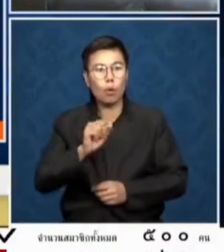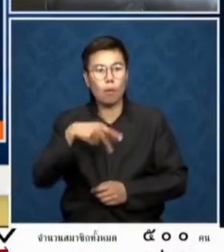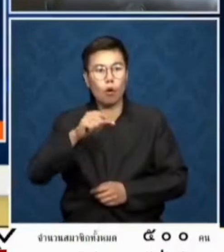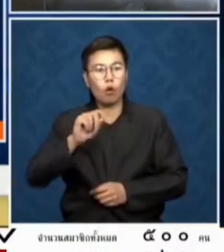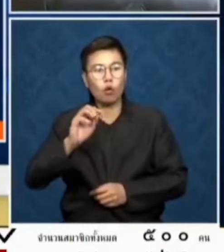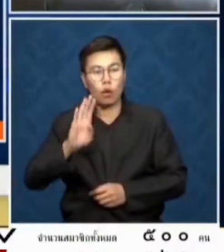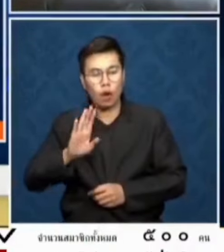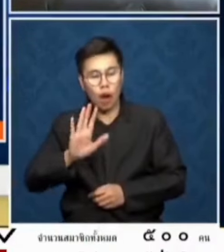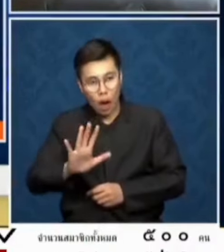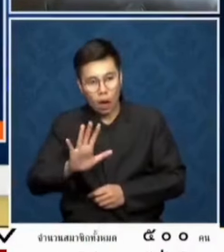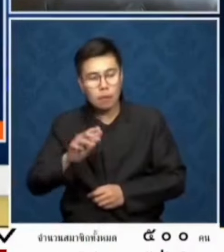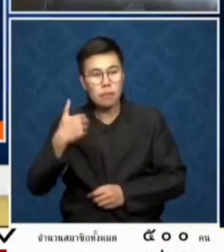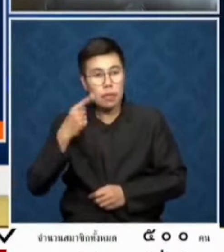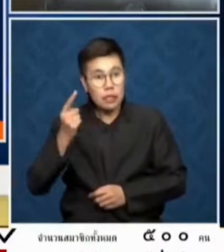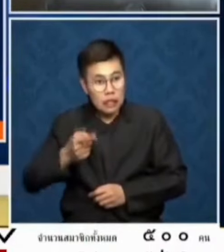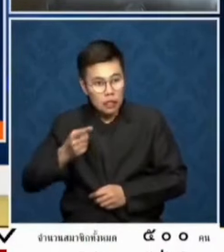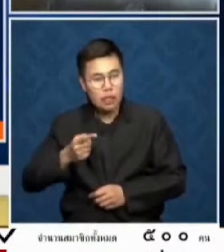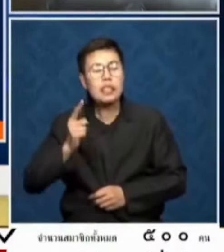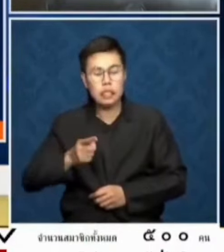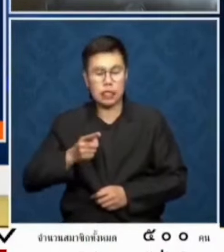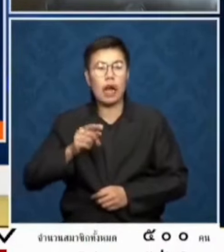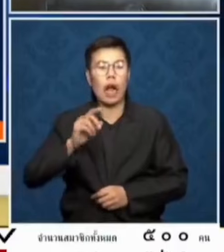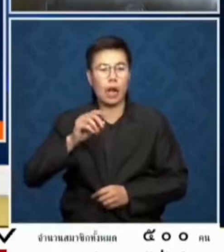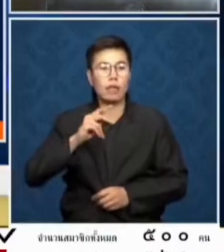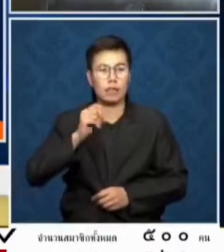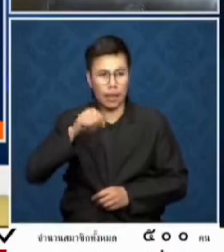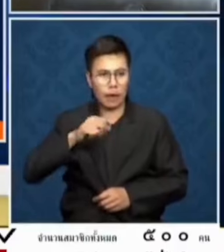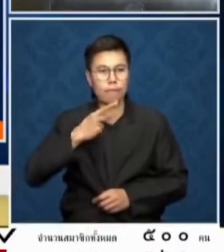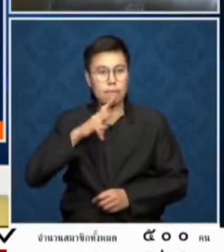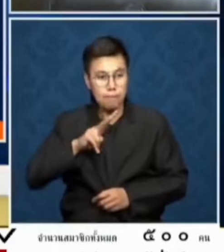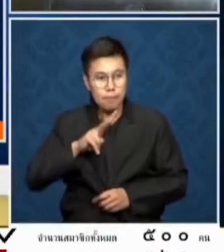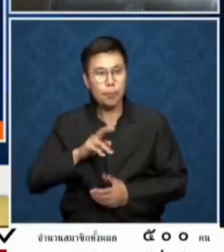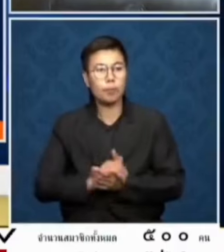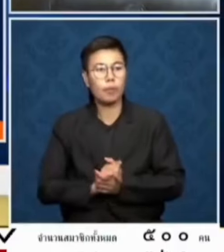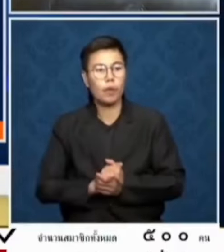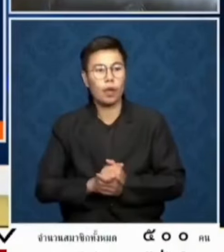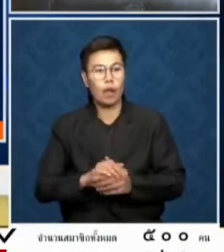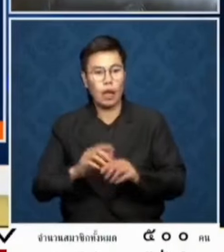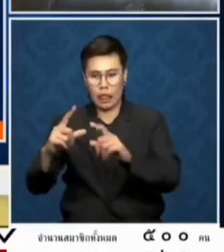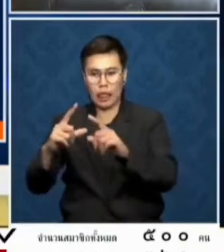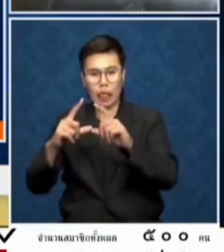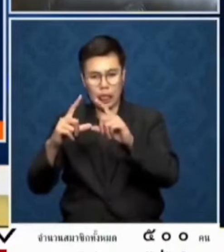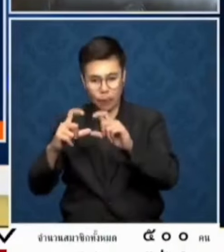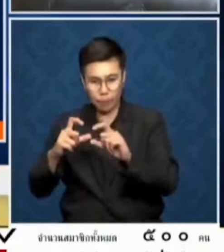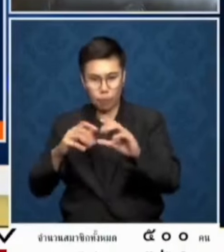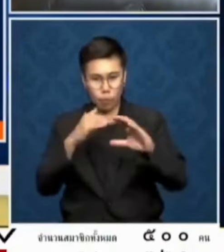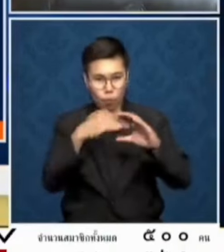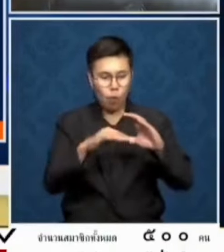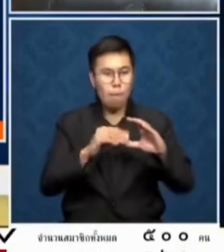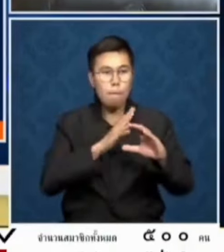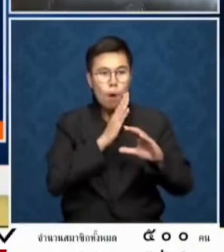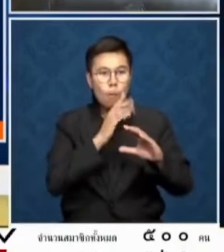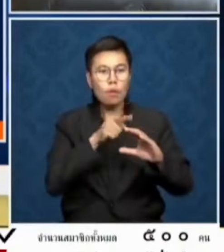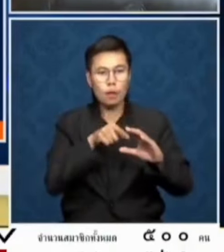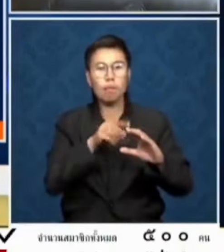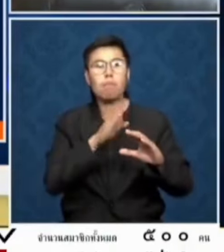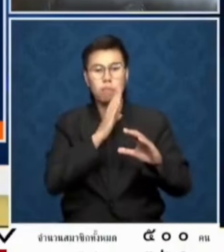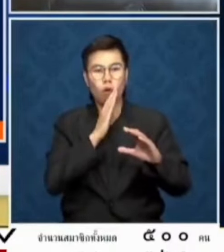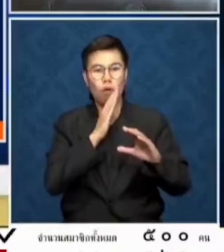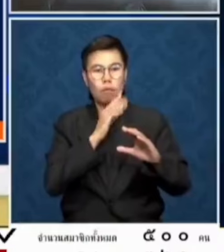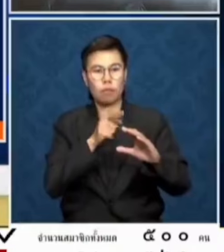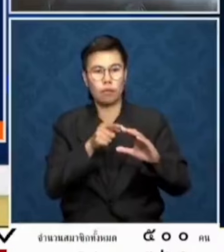จริงไหมคะนะคะเขาก็บอกว่าอันนี้ของจริงครับนะคะเราก็เลยแคปไปบอกว่าแล้วไอ้อันเนี้ยอันไหนปลอมเขาบอกอ๋ออันนั้นปลอมครับแล้ว